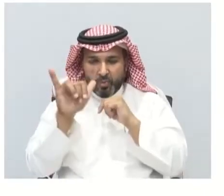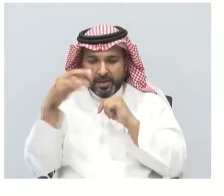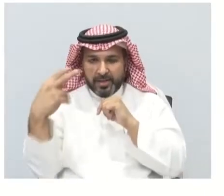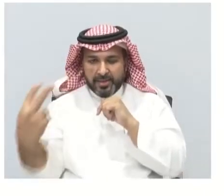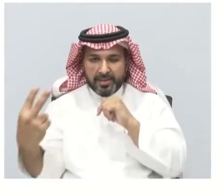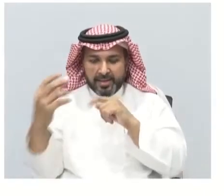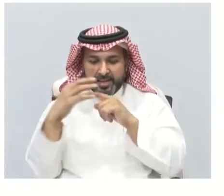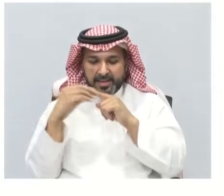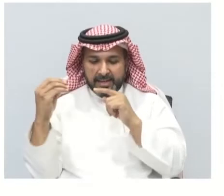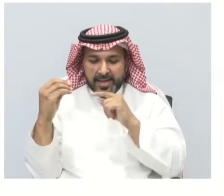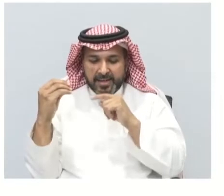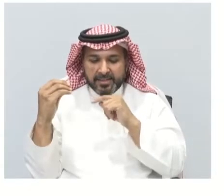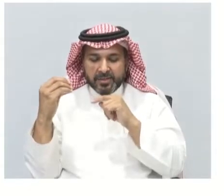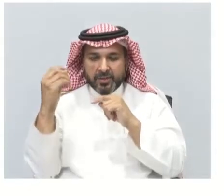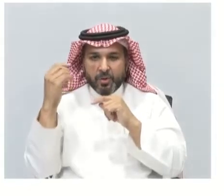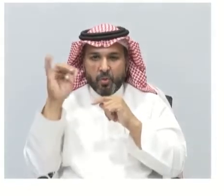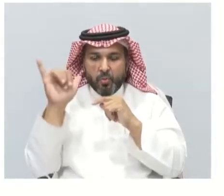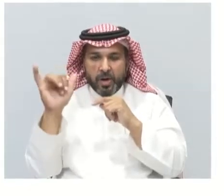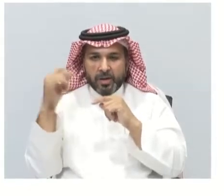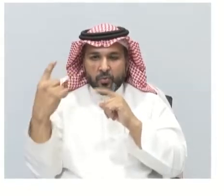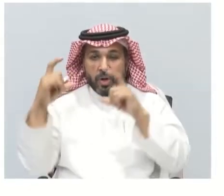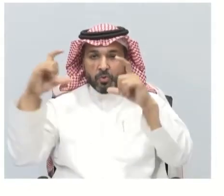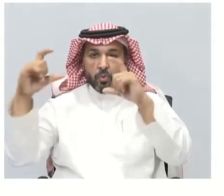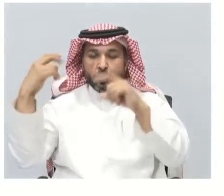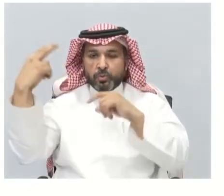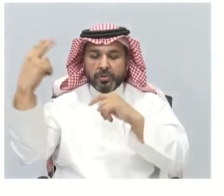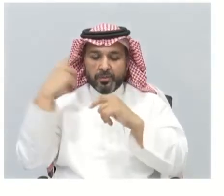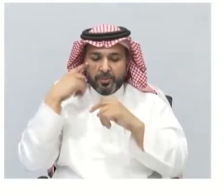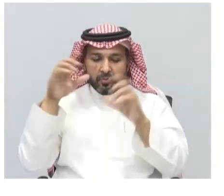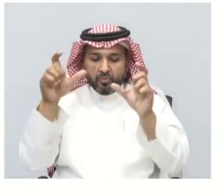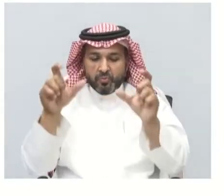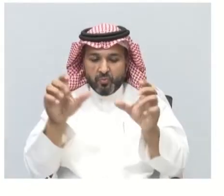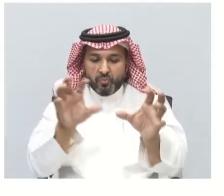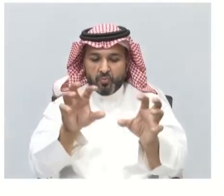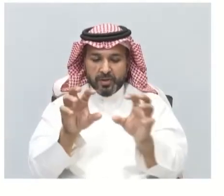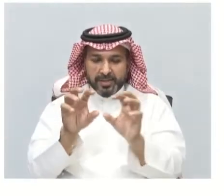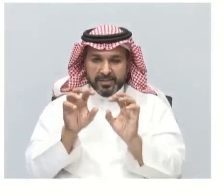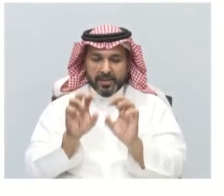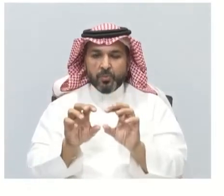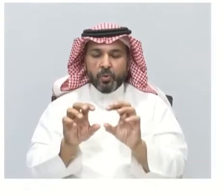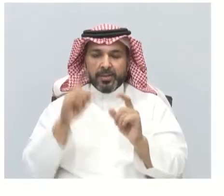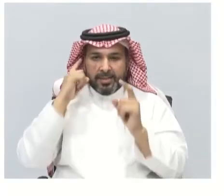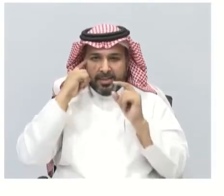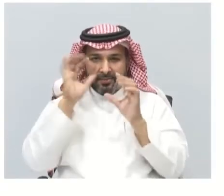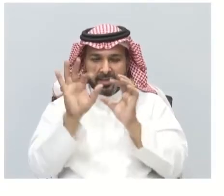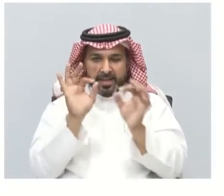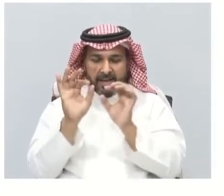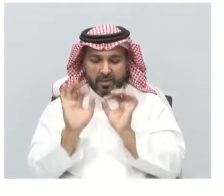اين وهنا واي ا ونعوض وين نعوض بينهم في هذه في هذه